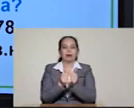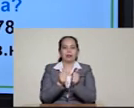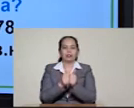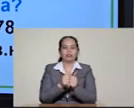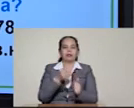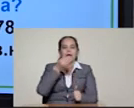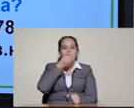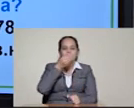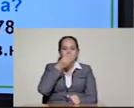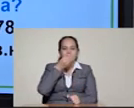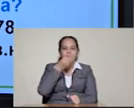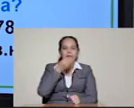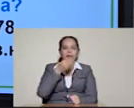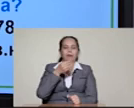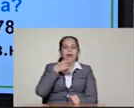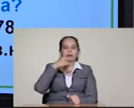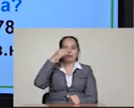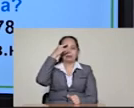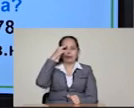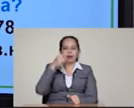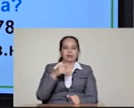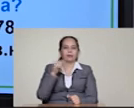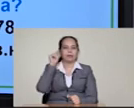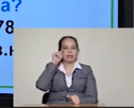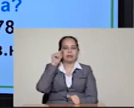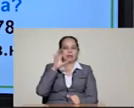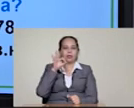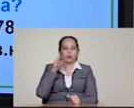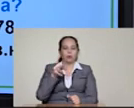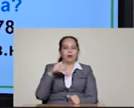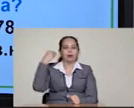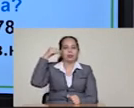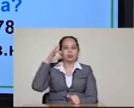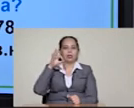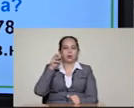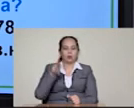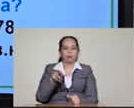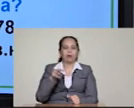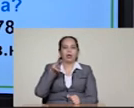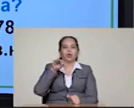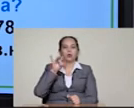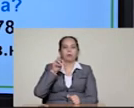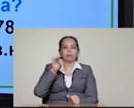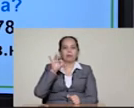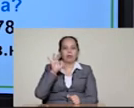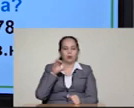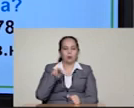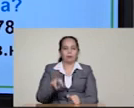с Афганистаном, Казахстаном, Кыргызстаном, Таджикистаном, Туркменистаном.